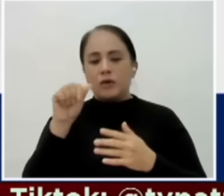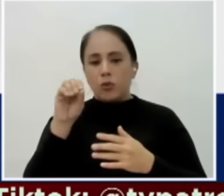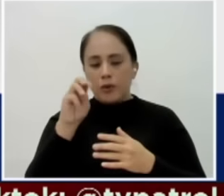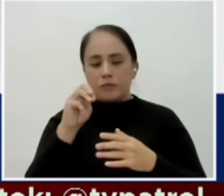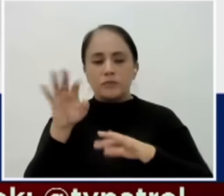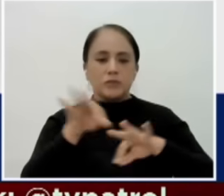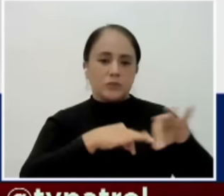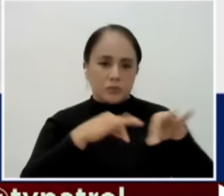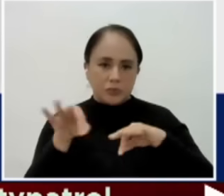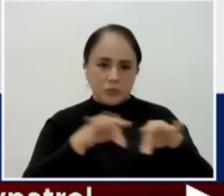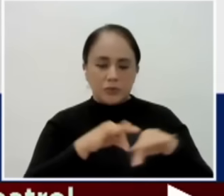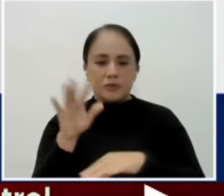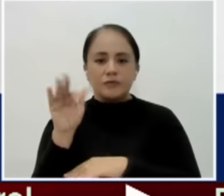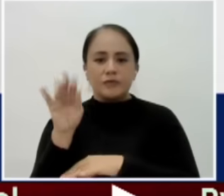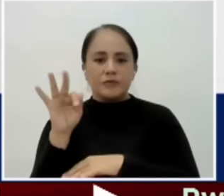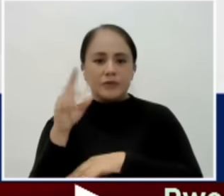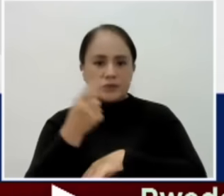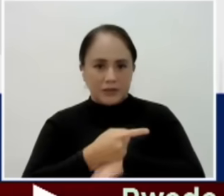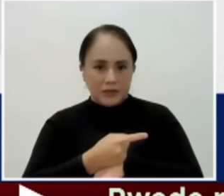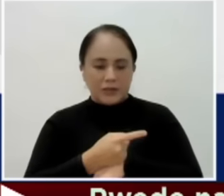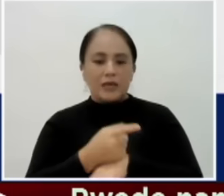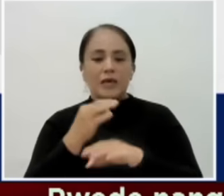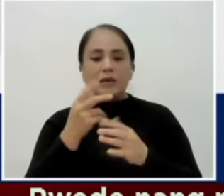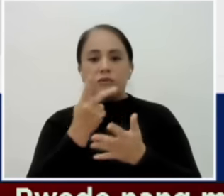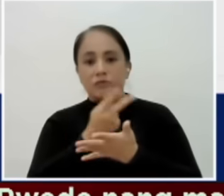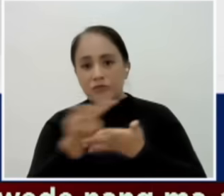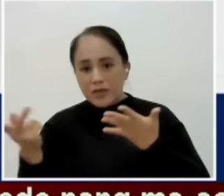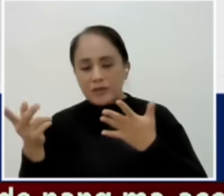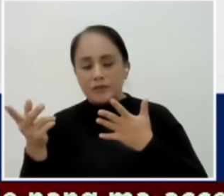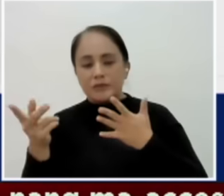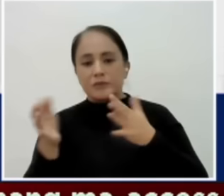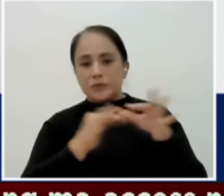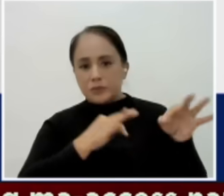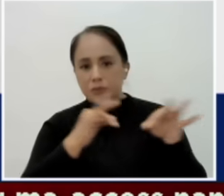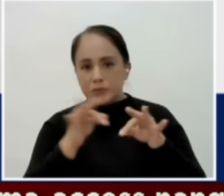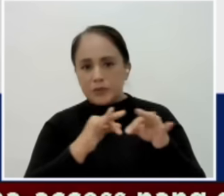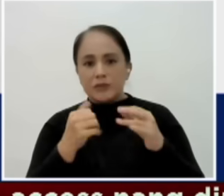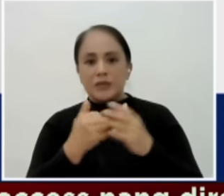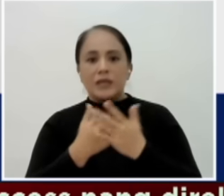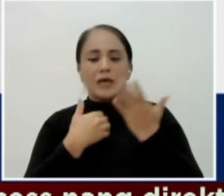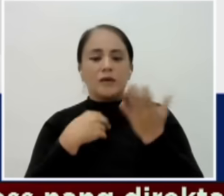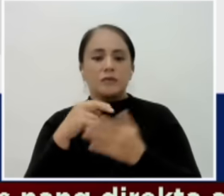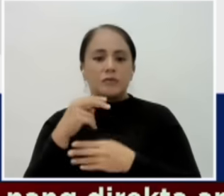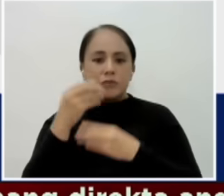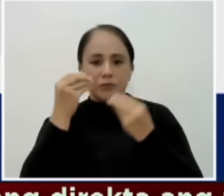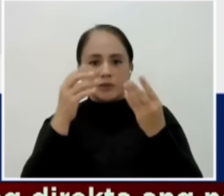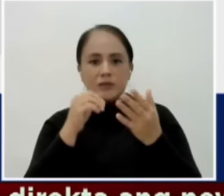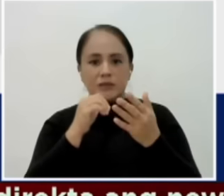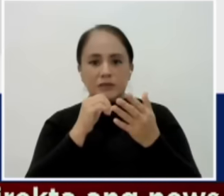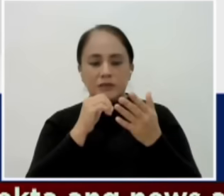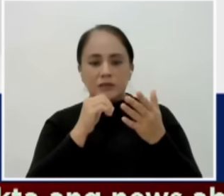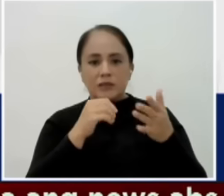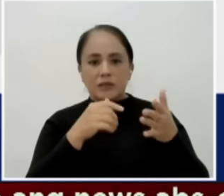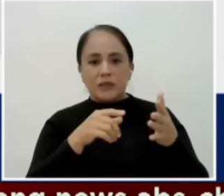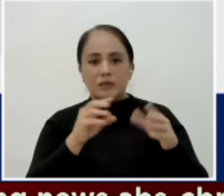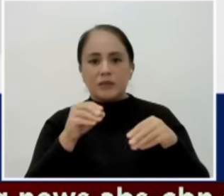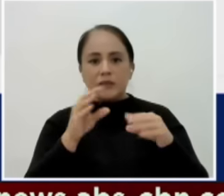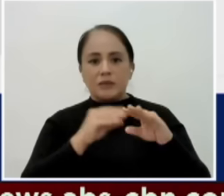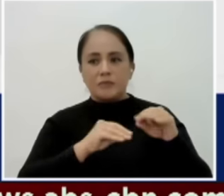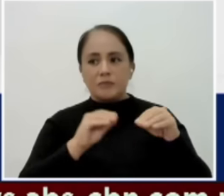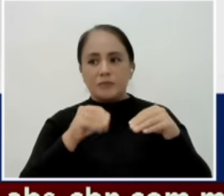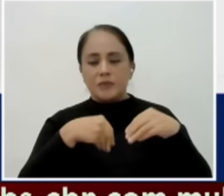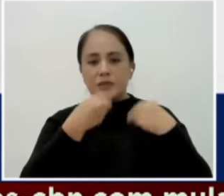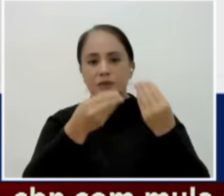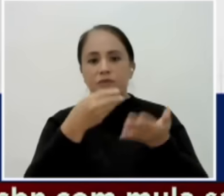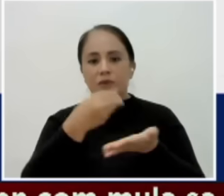sa loob ng 15 araw. Kung bagsak sa pagsusuri ang paliwanag, saka i-issuehan ng notice of disallowance para isoli ng ahensya ang pera.